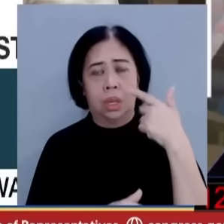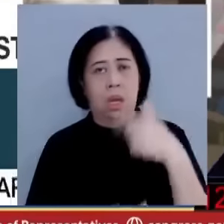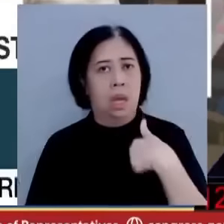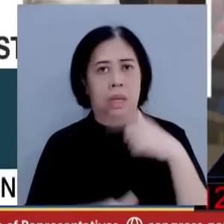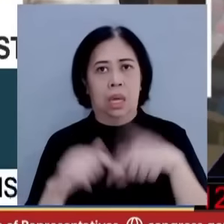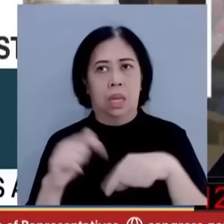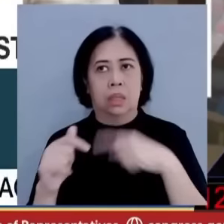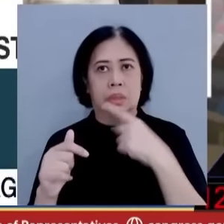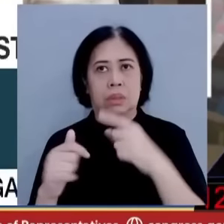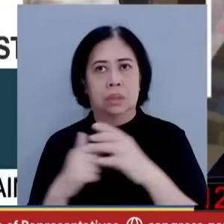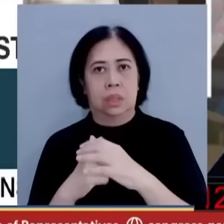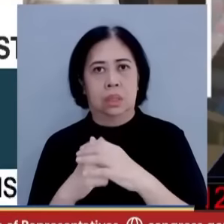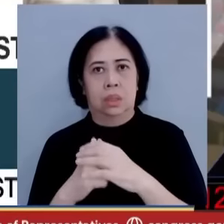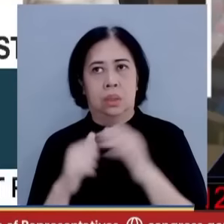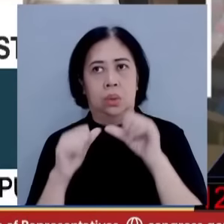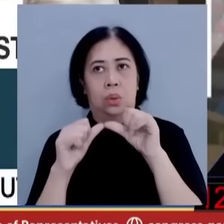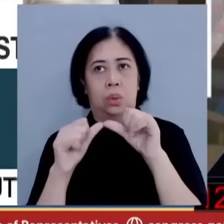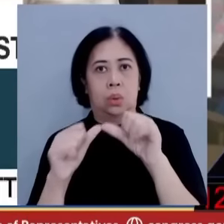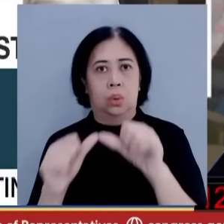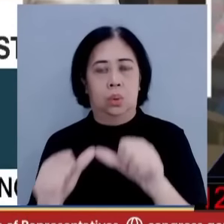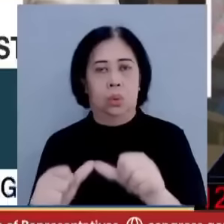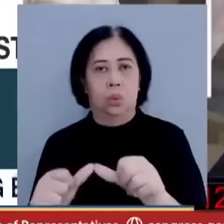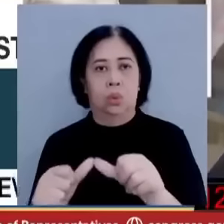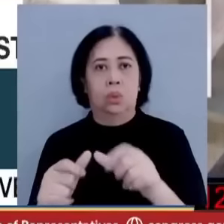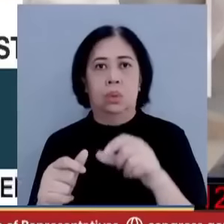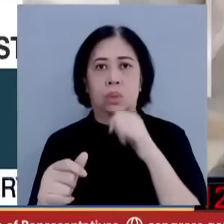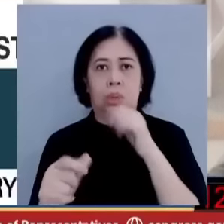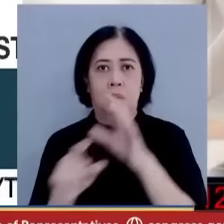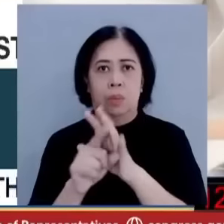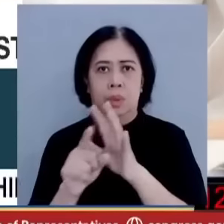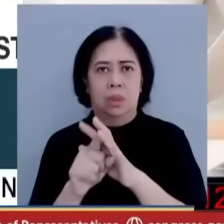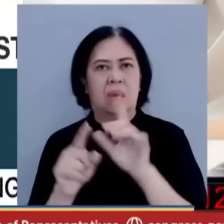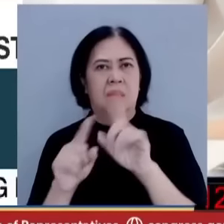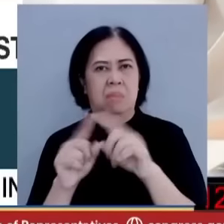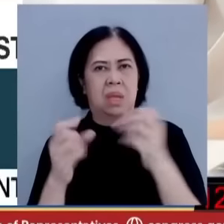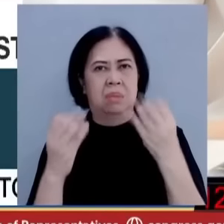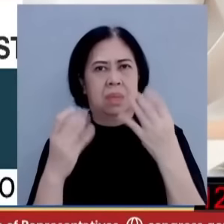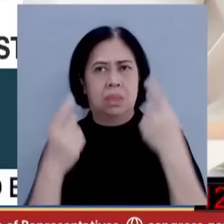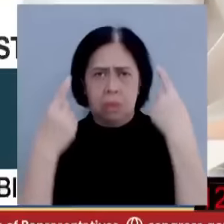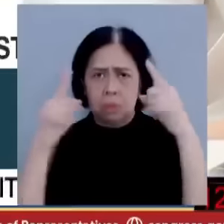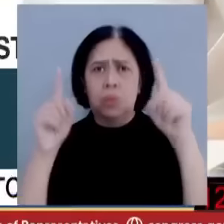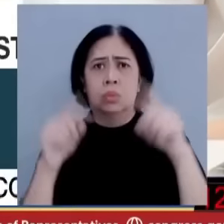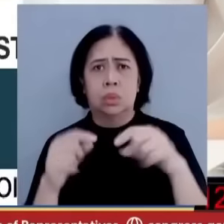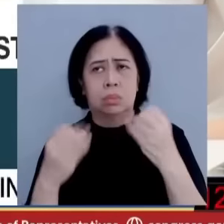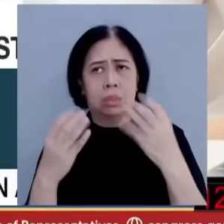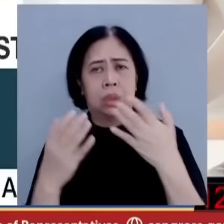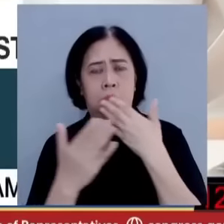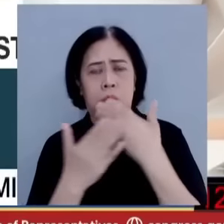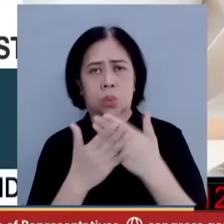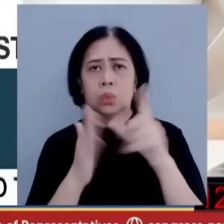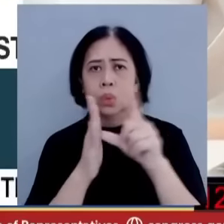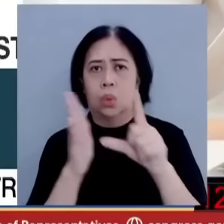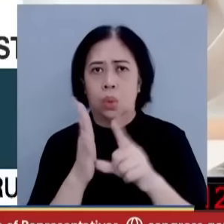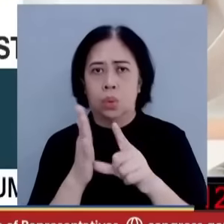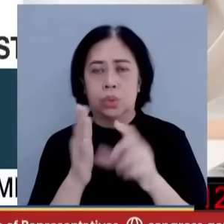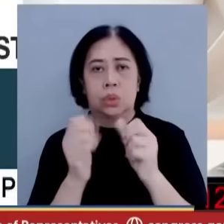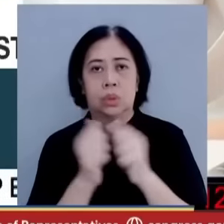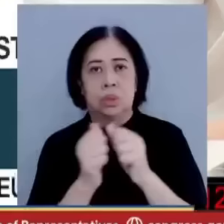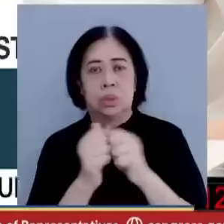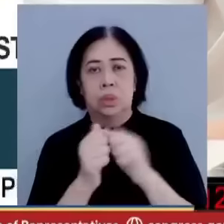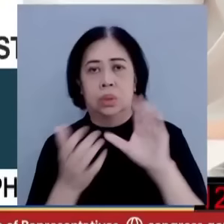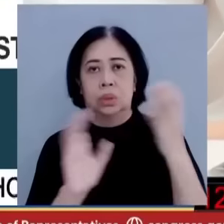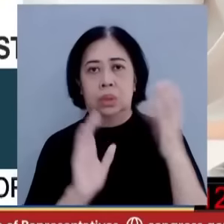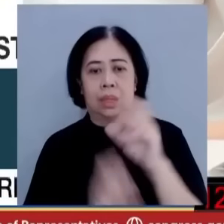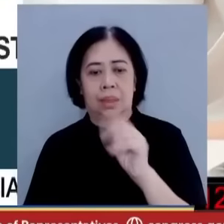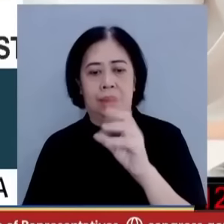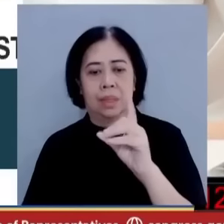na nagtagal siya doon na hindi siya popular, pero maraming na-accomplish, maraming mga gandang batas. Isa po doon yung disaster risk reduction